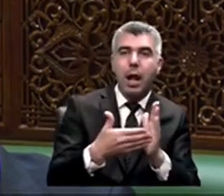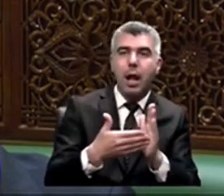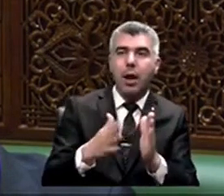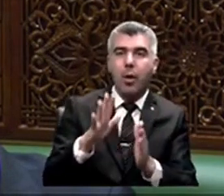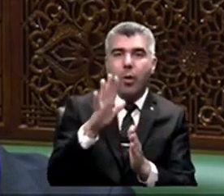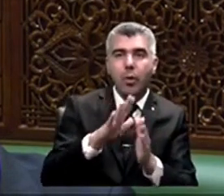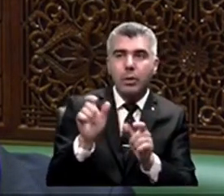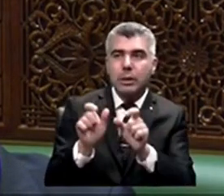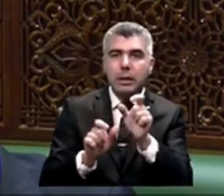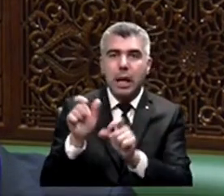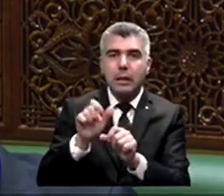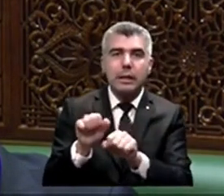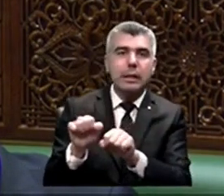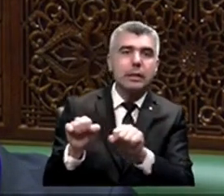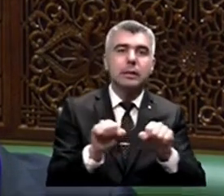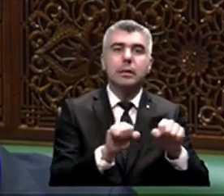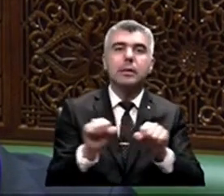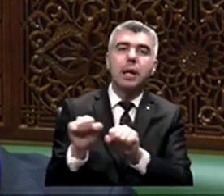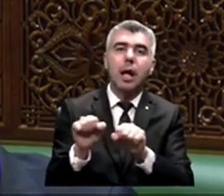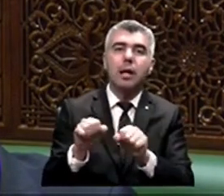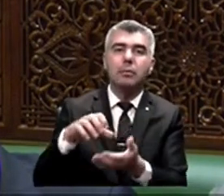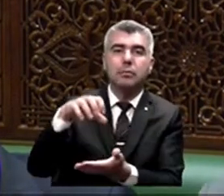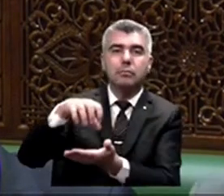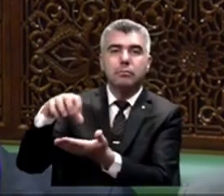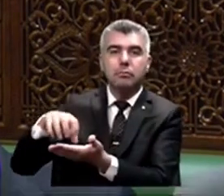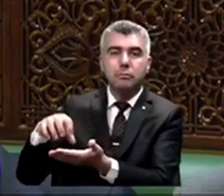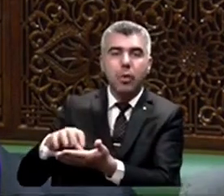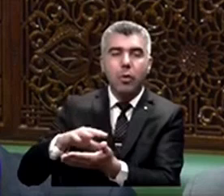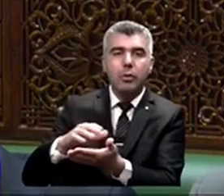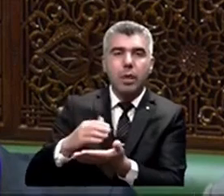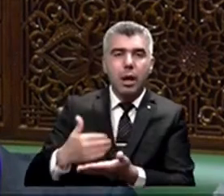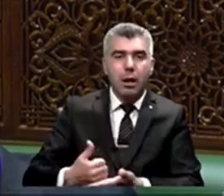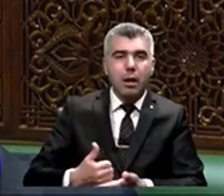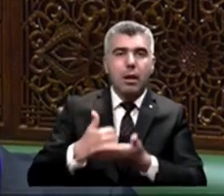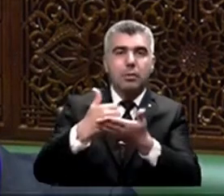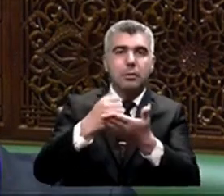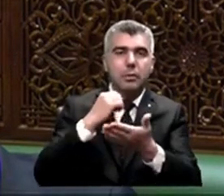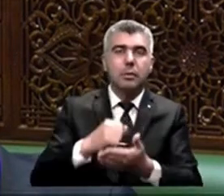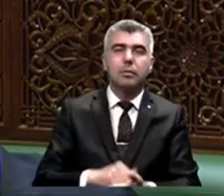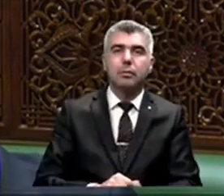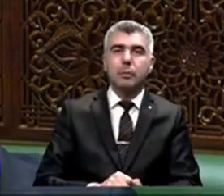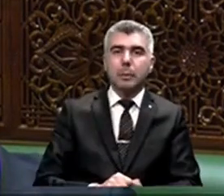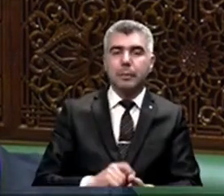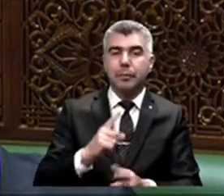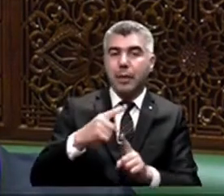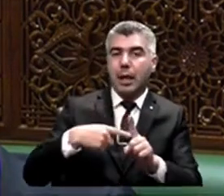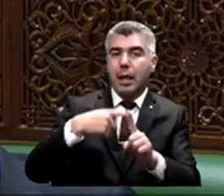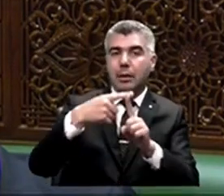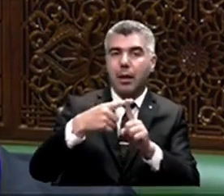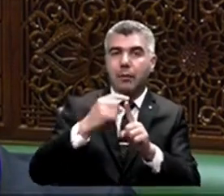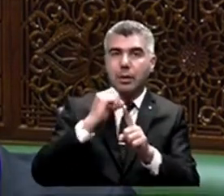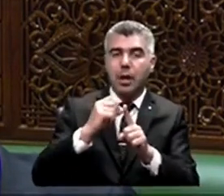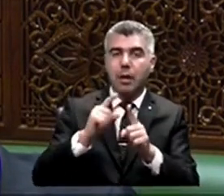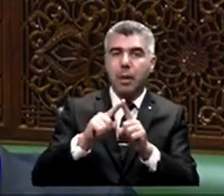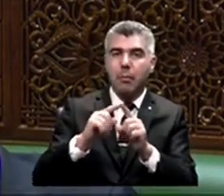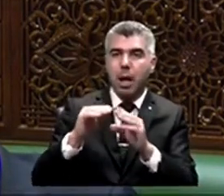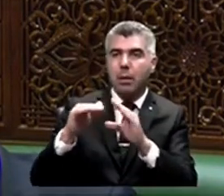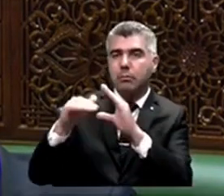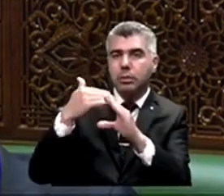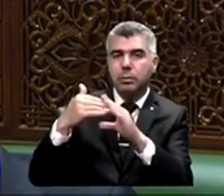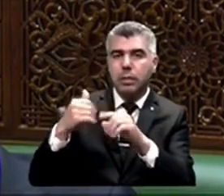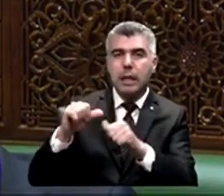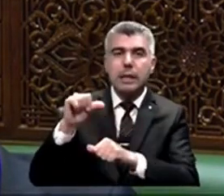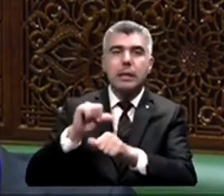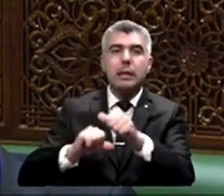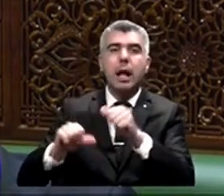ضحايا زلزال الحوز ومساهمتها السخية في الهبة الوطنية المخصصة لذلك، إضافة إلى تحويلاتها المهمة من العملة الصعبة